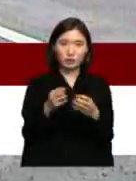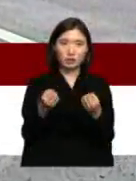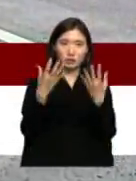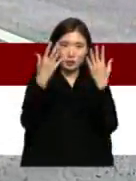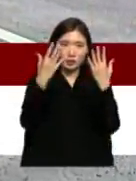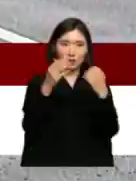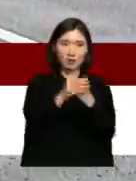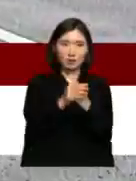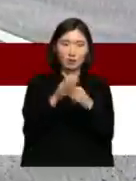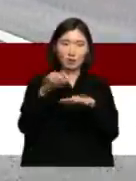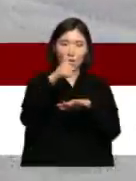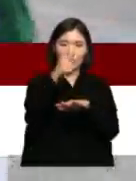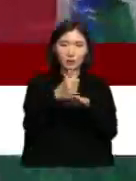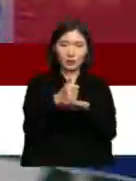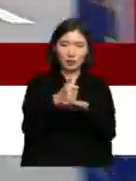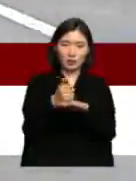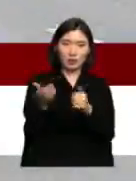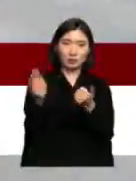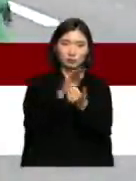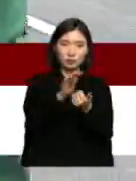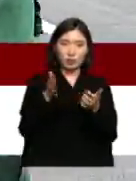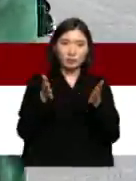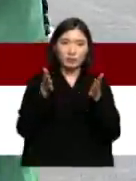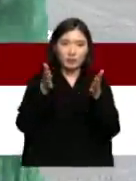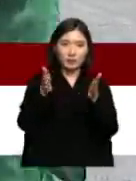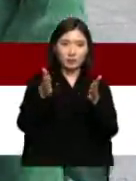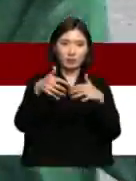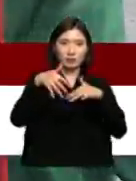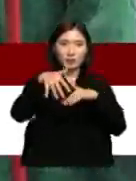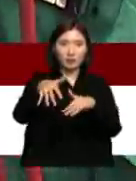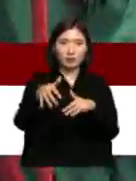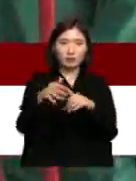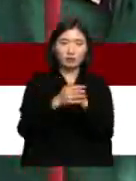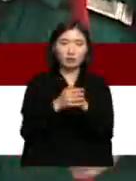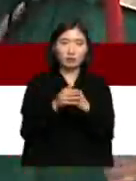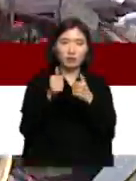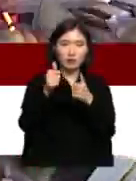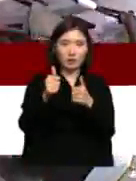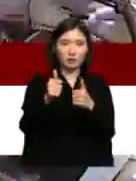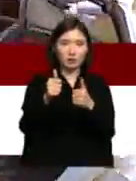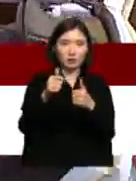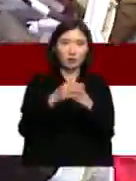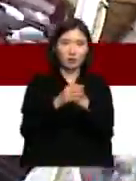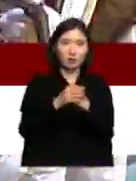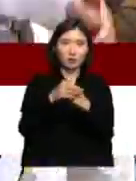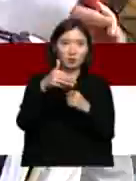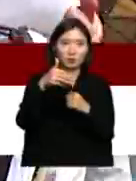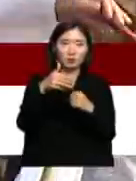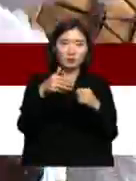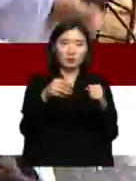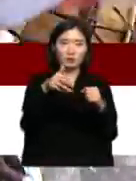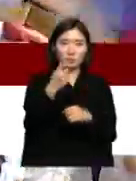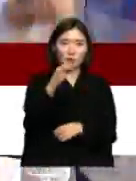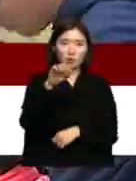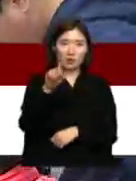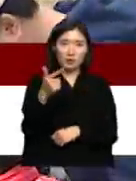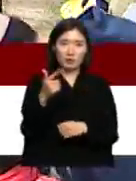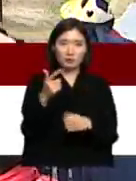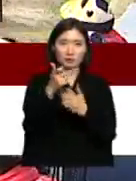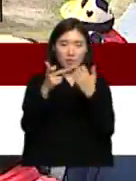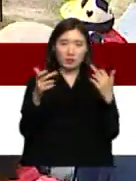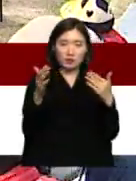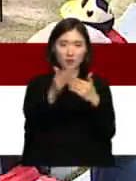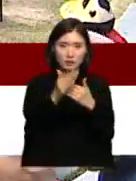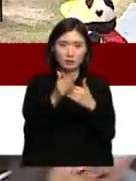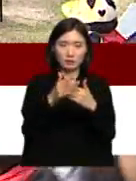왕의 능행길로 알려진 화랑로를 따라 태강릉부터 월계동 초안산까지 약 3km를 행진합니다.